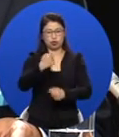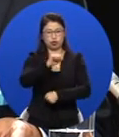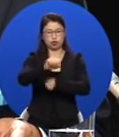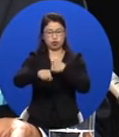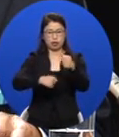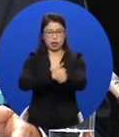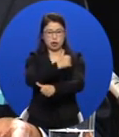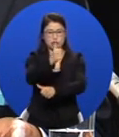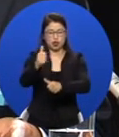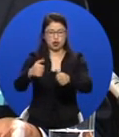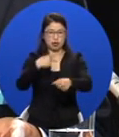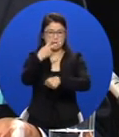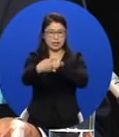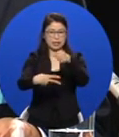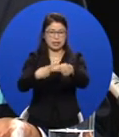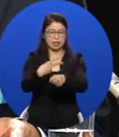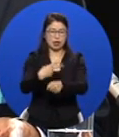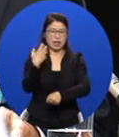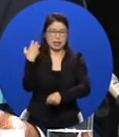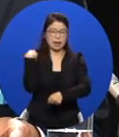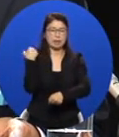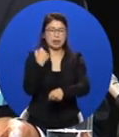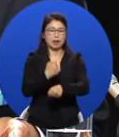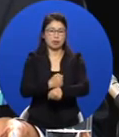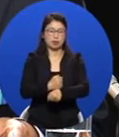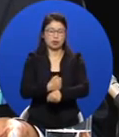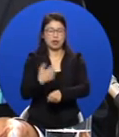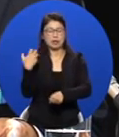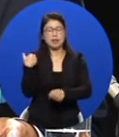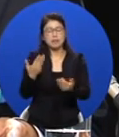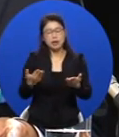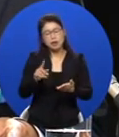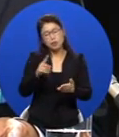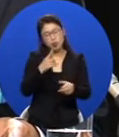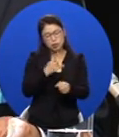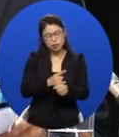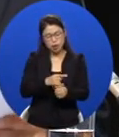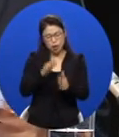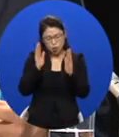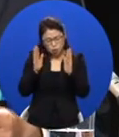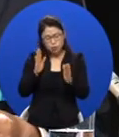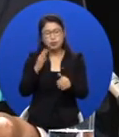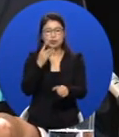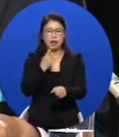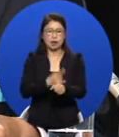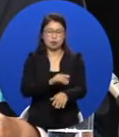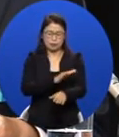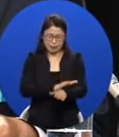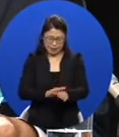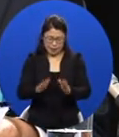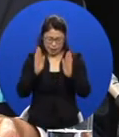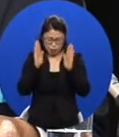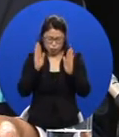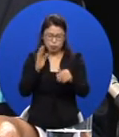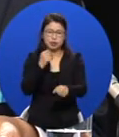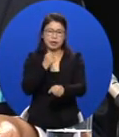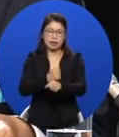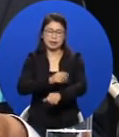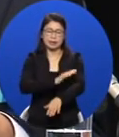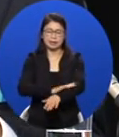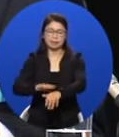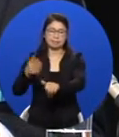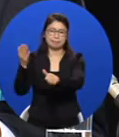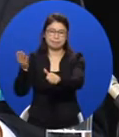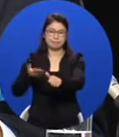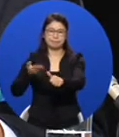농축수산위원으로서 2년 있으면서 무얼 하셨는지 공부를 좀 하시고 제대로 하셔주기를 바라겠습니다.